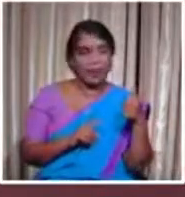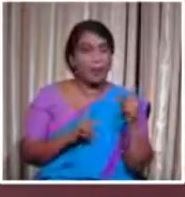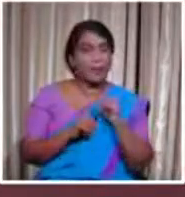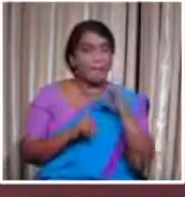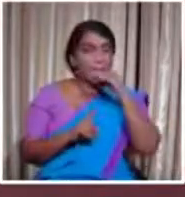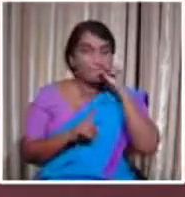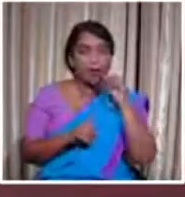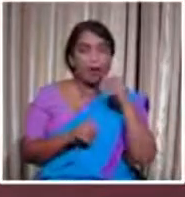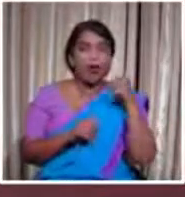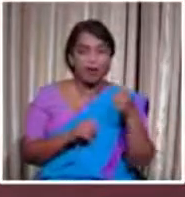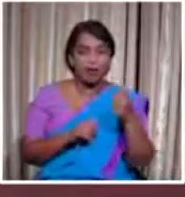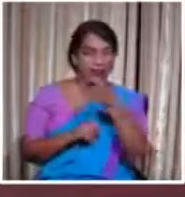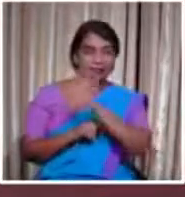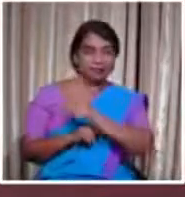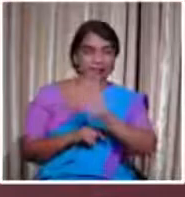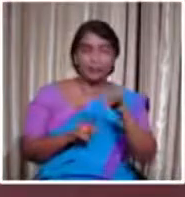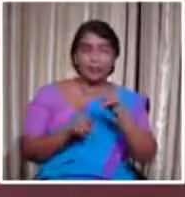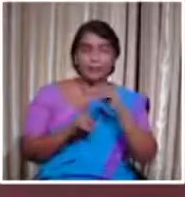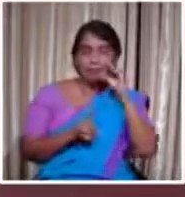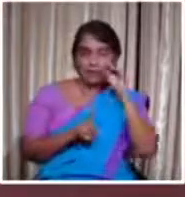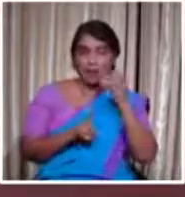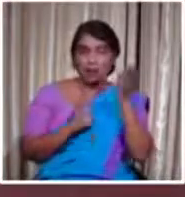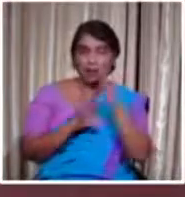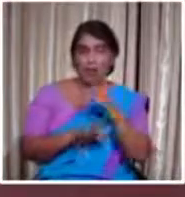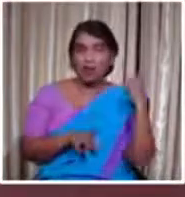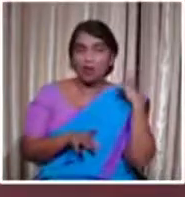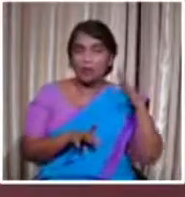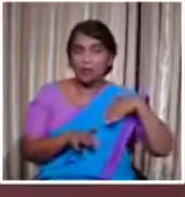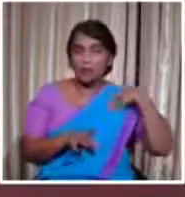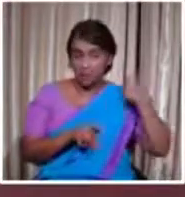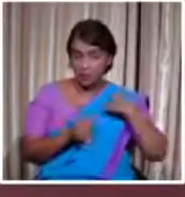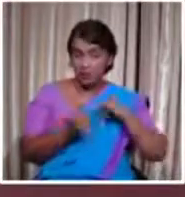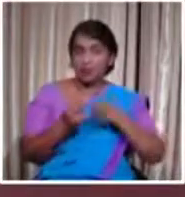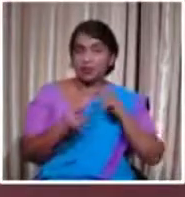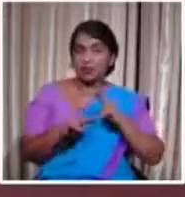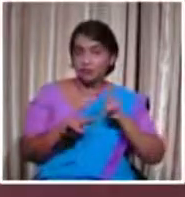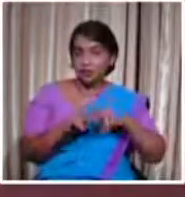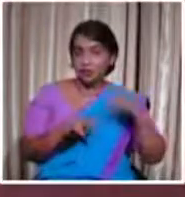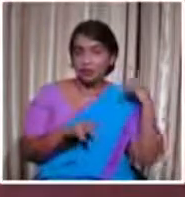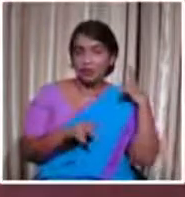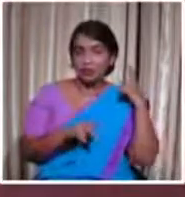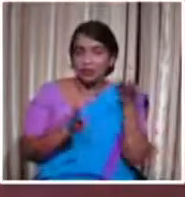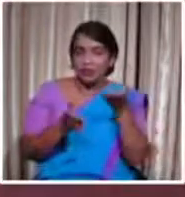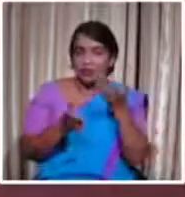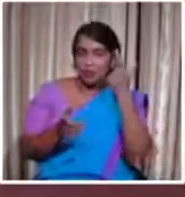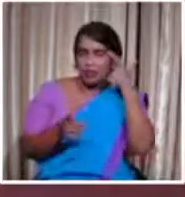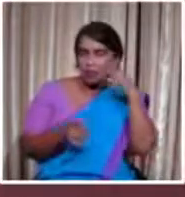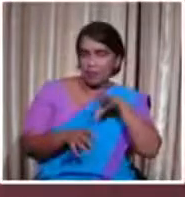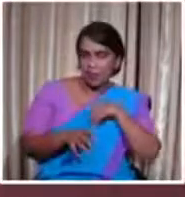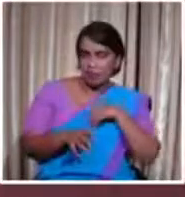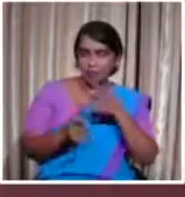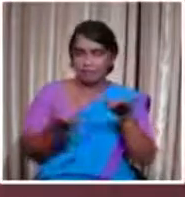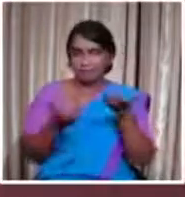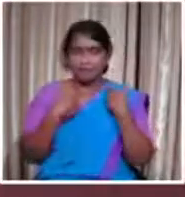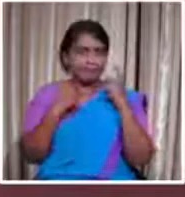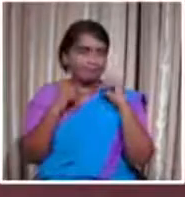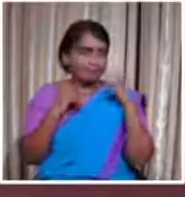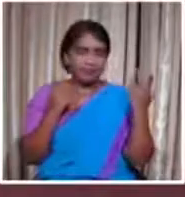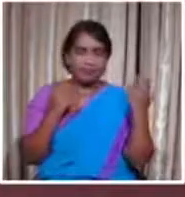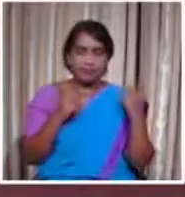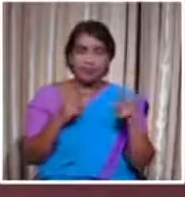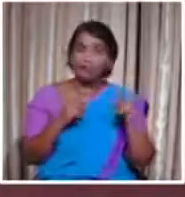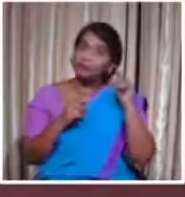ප්‍රභාකරන් හොඳයි කිව්වා තමුසලාට වැඩිය. මෙතන ඉන්නවා හිටපු හමුදාපතිතුමා යුද්ධය කරපු. මන් දන්නේ නැහැ එතුමා කොයි විදිහට මේක බාරගනීද කියලා. ඒ ගැන